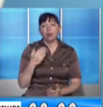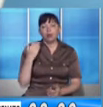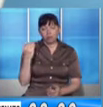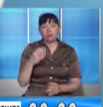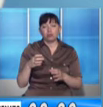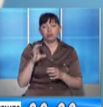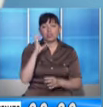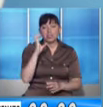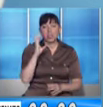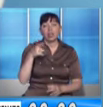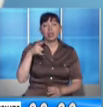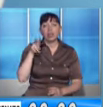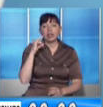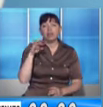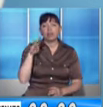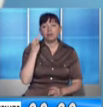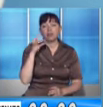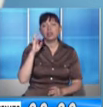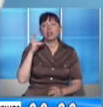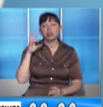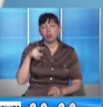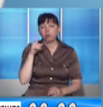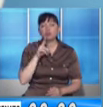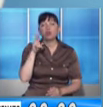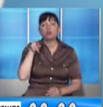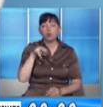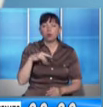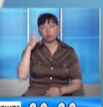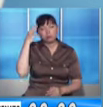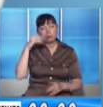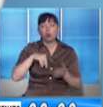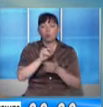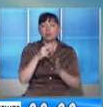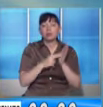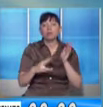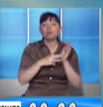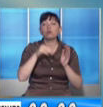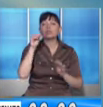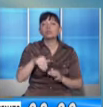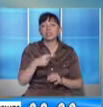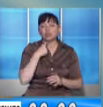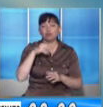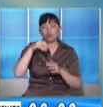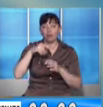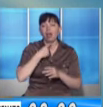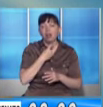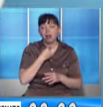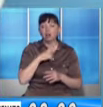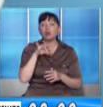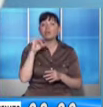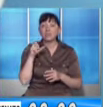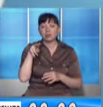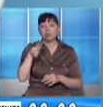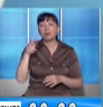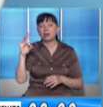dumneavoastră de partid, Sergiu Litvinenko, a declarat că Igor Dodon ar intenționa să cumpere 70.000 de voturi ale alegătorilor din regiunea transnistreană. Am